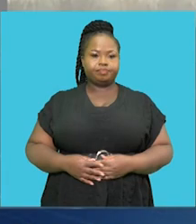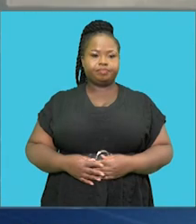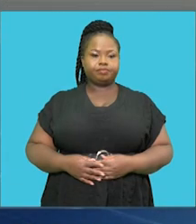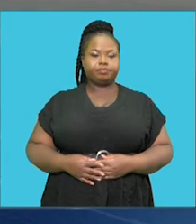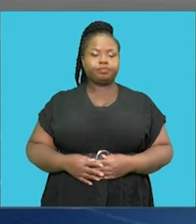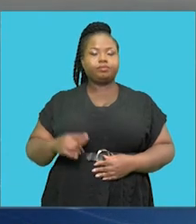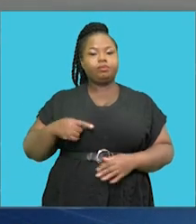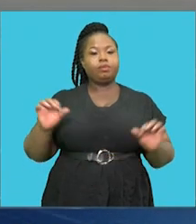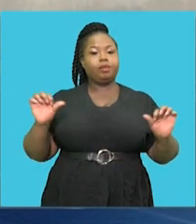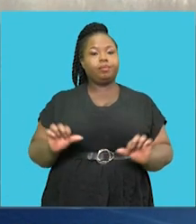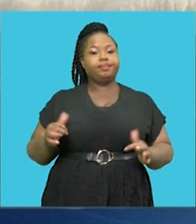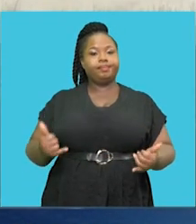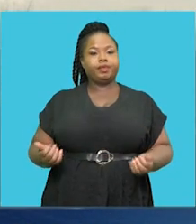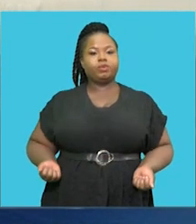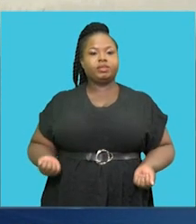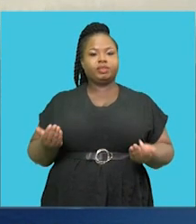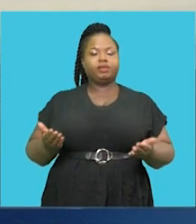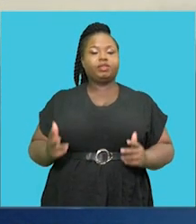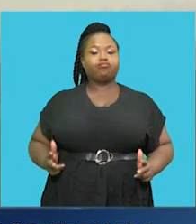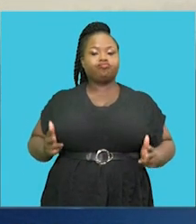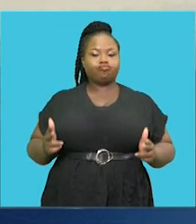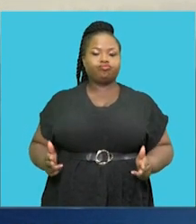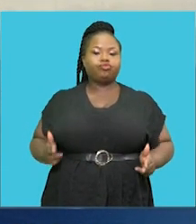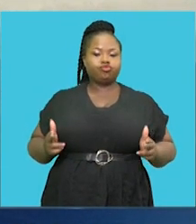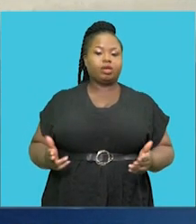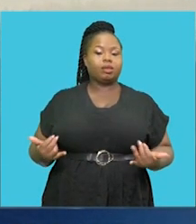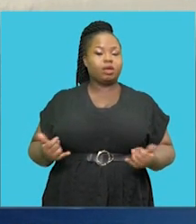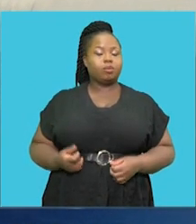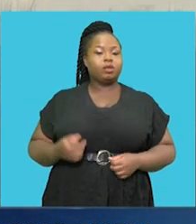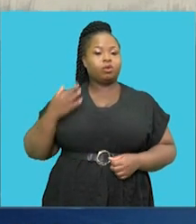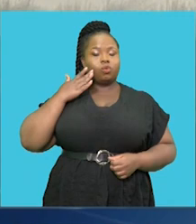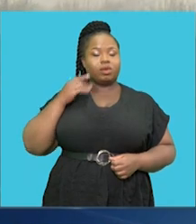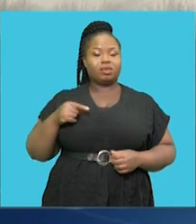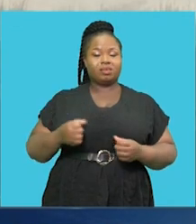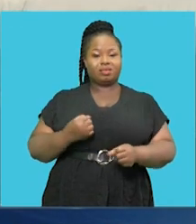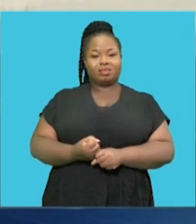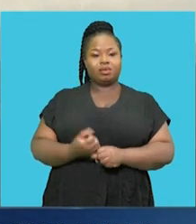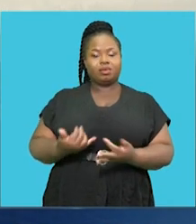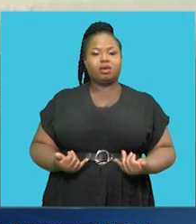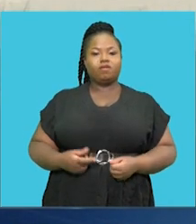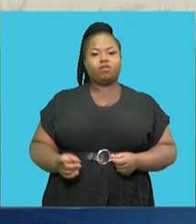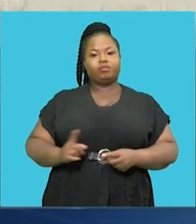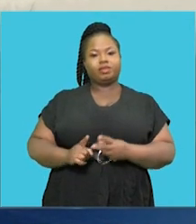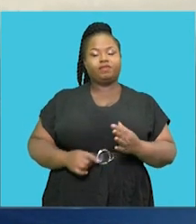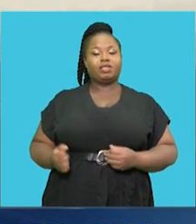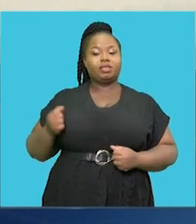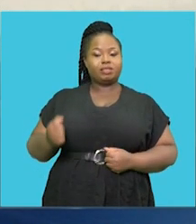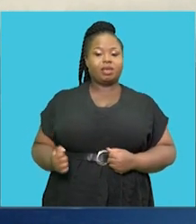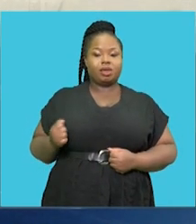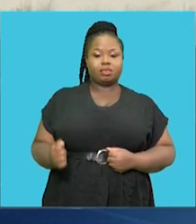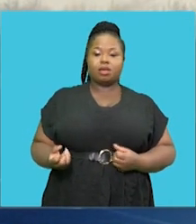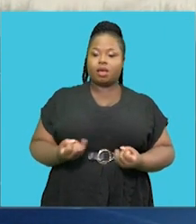Emva kokubuyiselwa kwenkonzo zikaloliwe ekupheleni kweyokwindla kulo nyaka kwizikhululo zololiwe